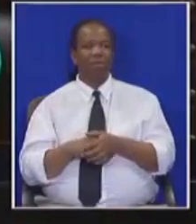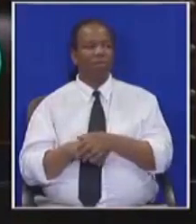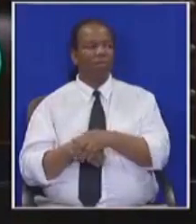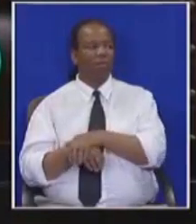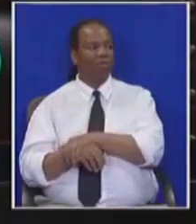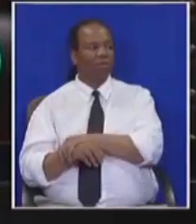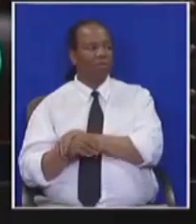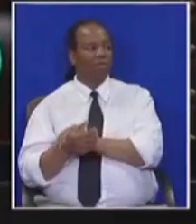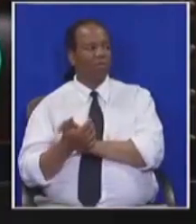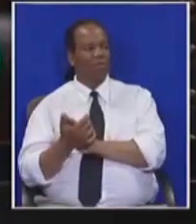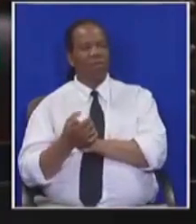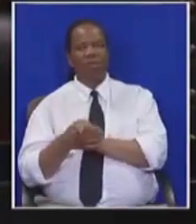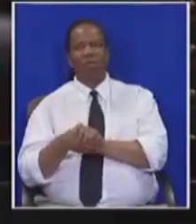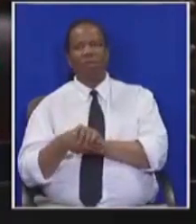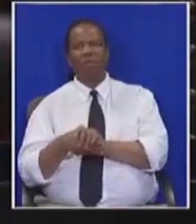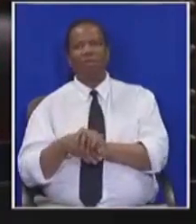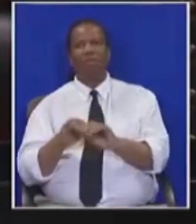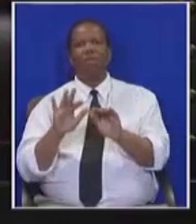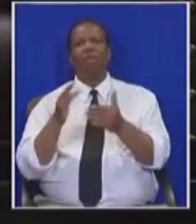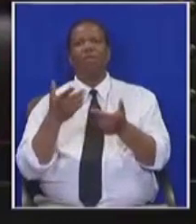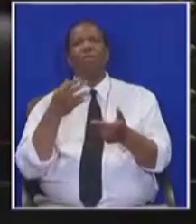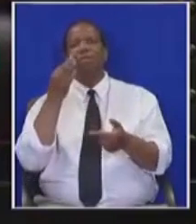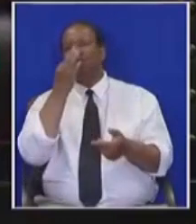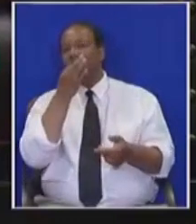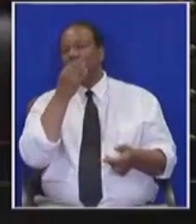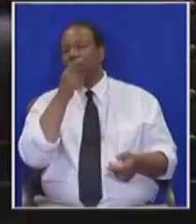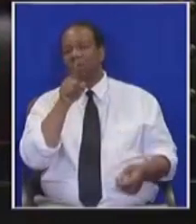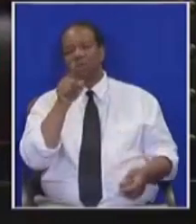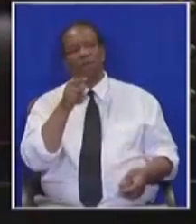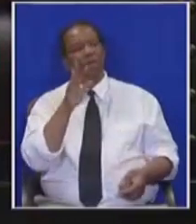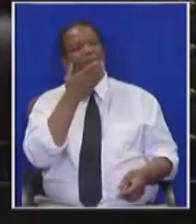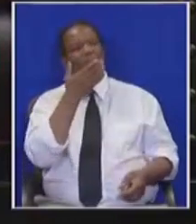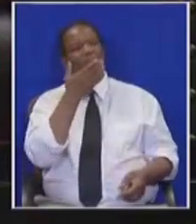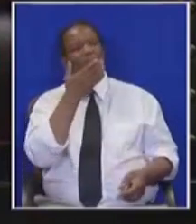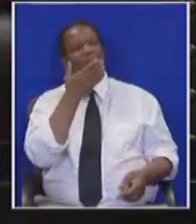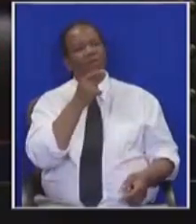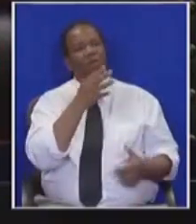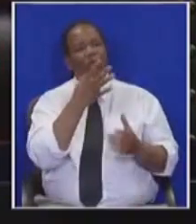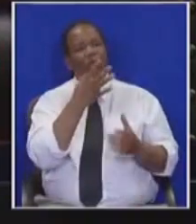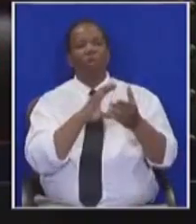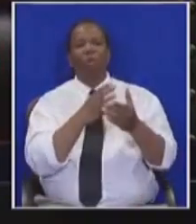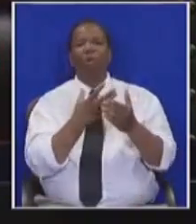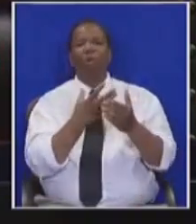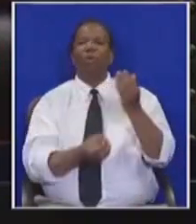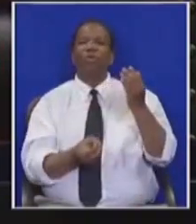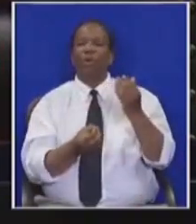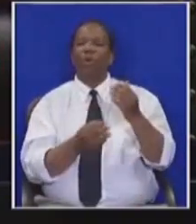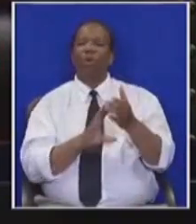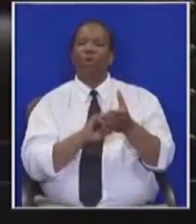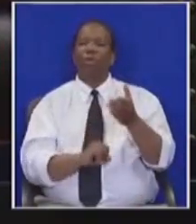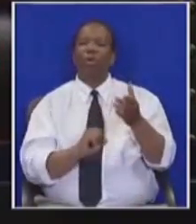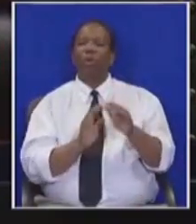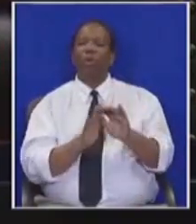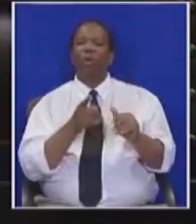okukhulumayo. Ngoba njengoba ngisho nje uma ufuna ukukusho kubeke ngendlela ngalento